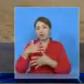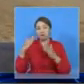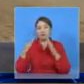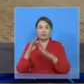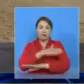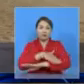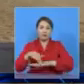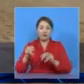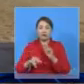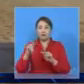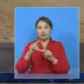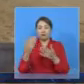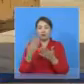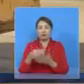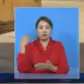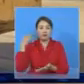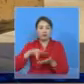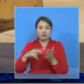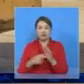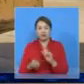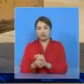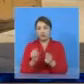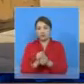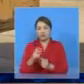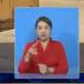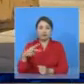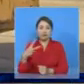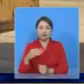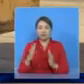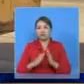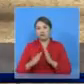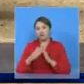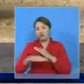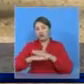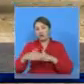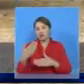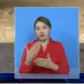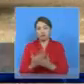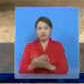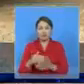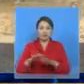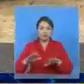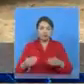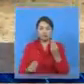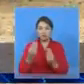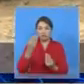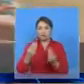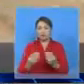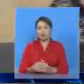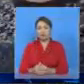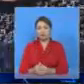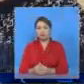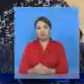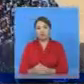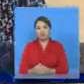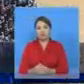Жубановых. Отметим, в текущем году в Актобе планируется заасфальтировать 230 дворов. В 200 дворах установят детские игровые комплексы. Имейте в